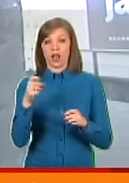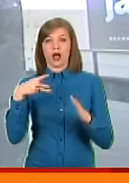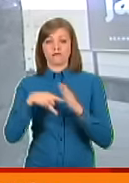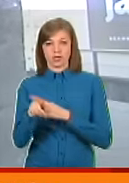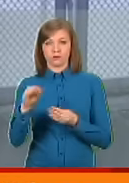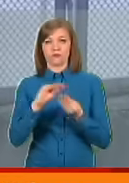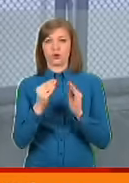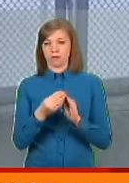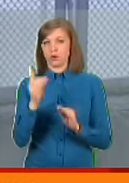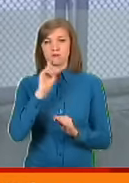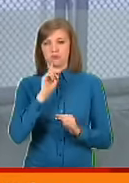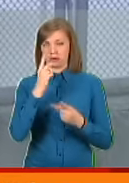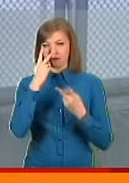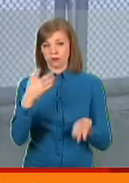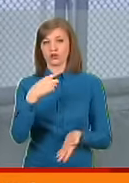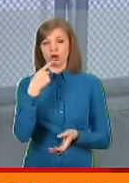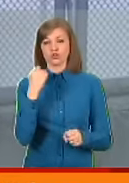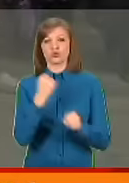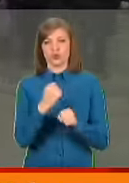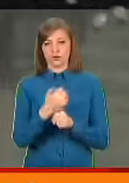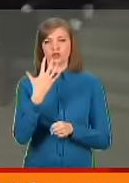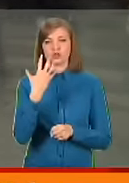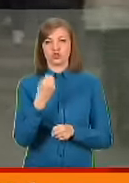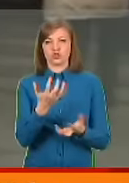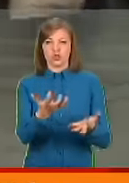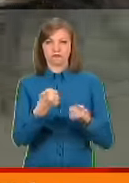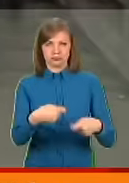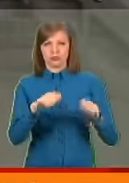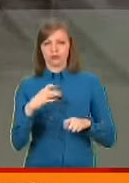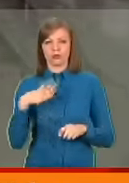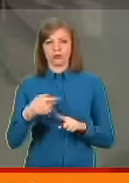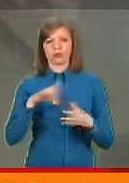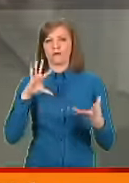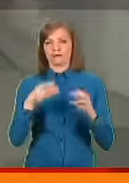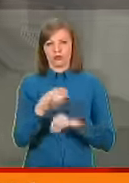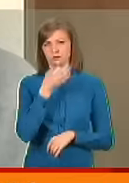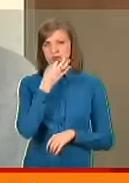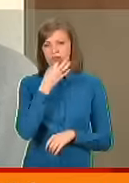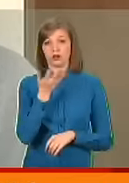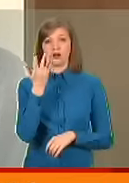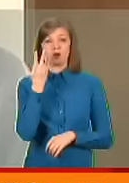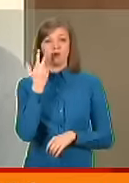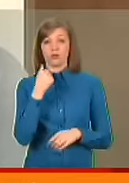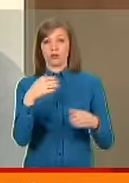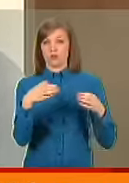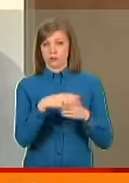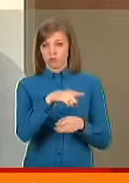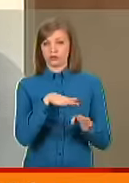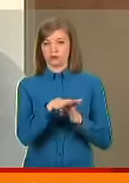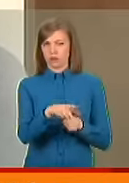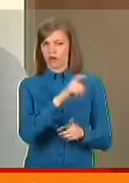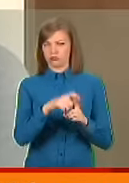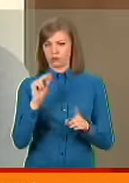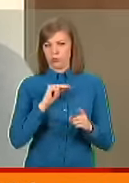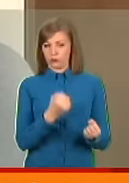проблем на станції поки не бачать. Кажуть, робіти ще не приймали, тож висновки робити зарано. Коли компанія здасть свою